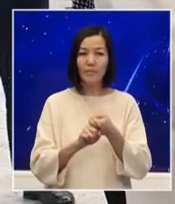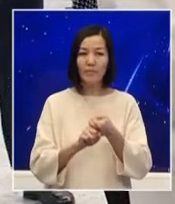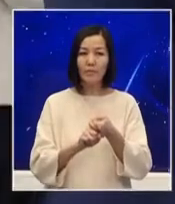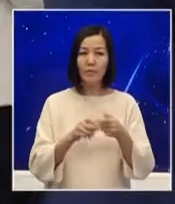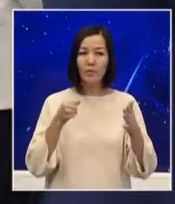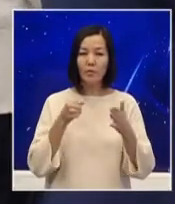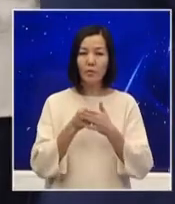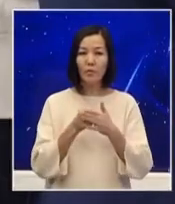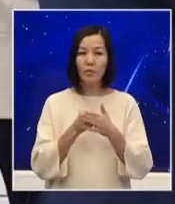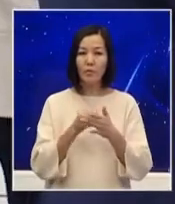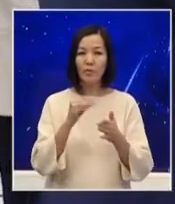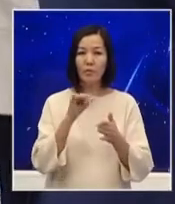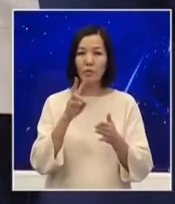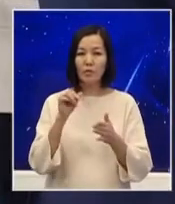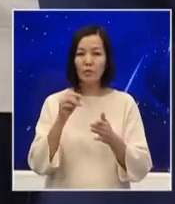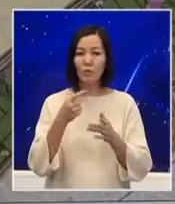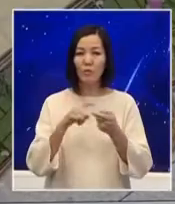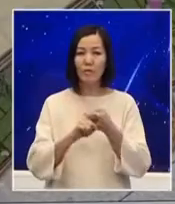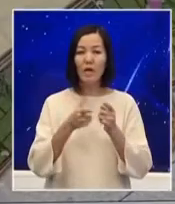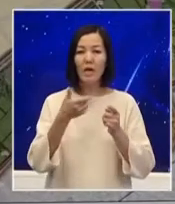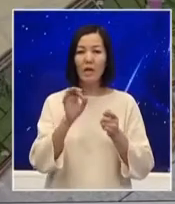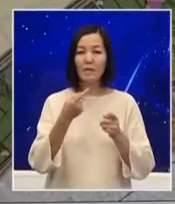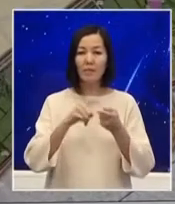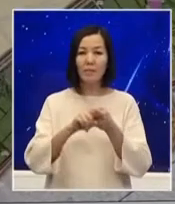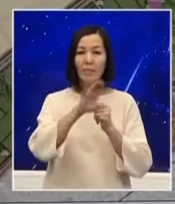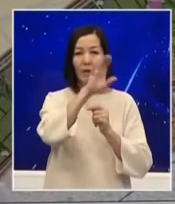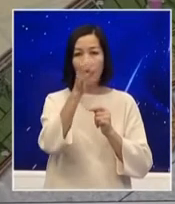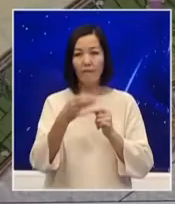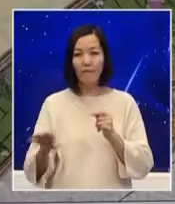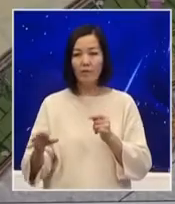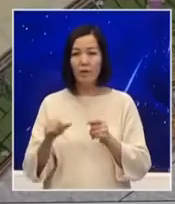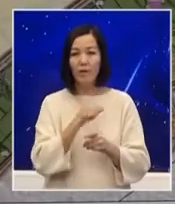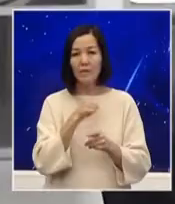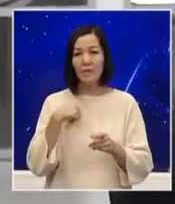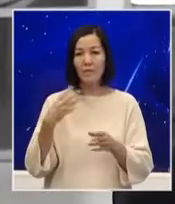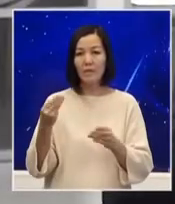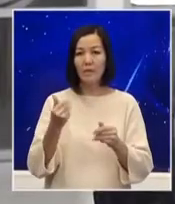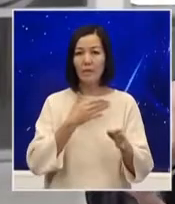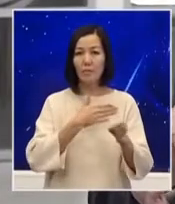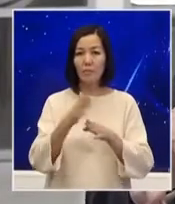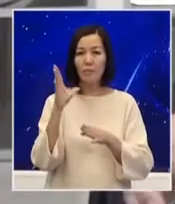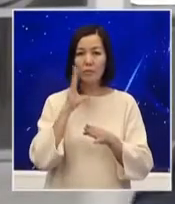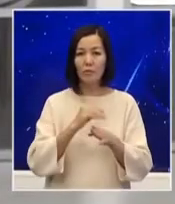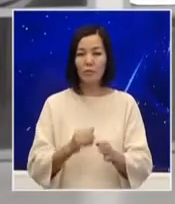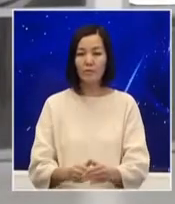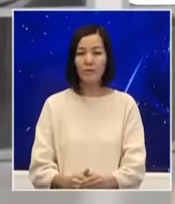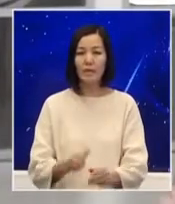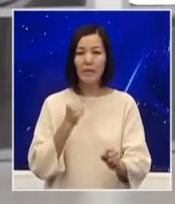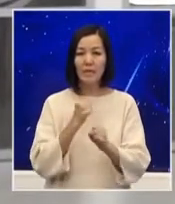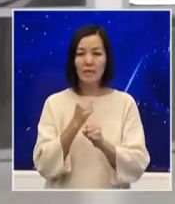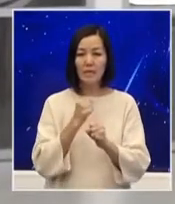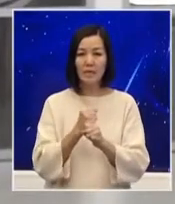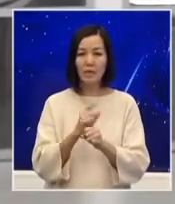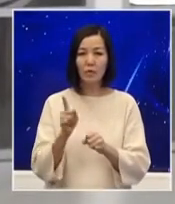Аксуи, это до Жансугурова протянуть газопровод. Мы говорим, мы можем за счет своих денег протянуть туда и сделать, и